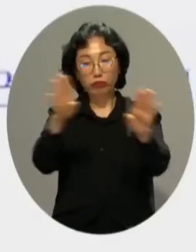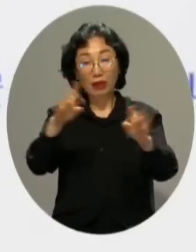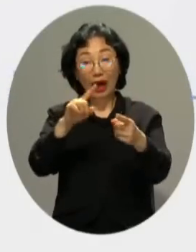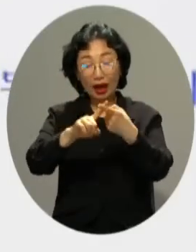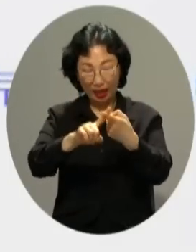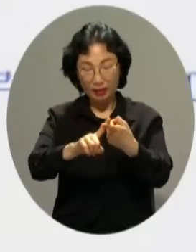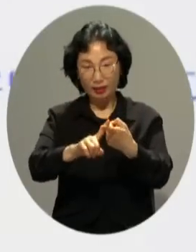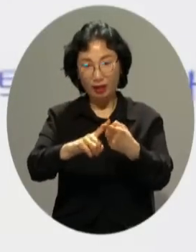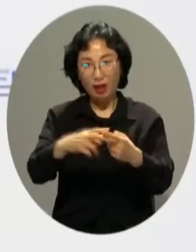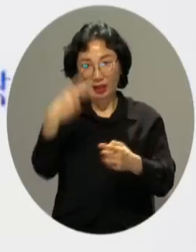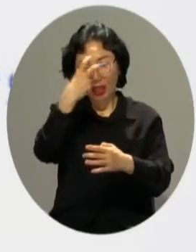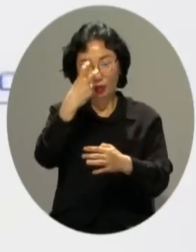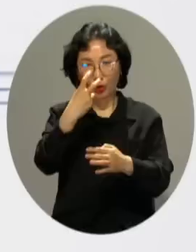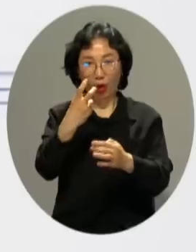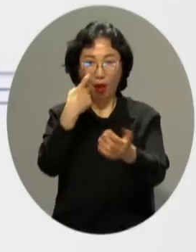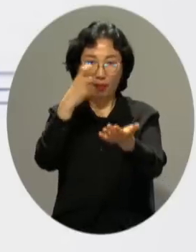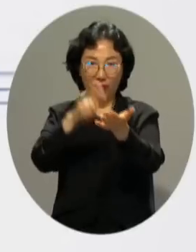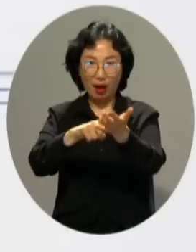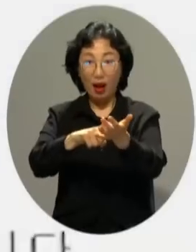말라는 당부가 적혀 있습니다.